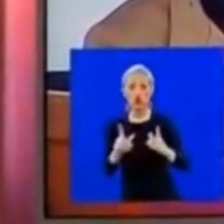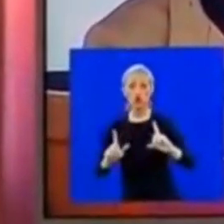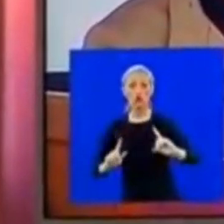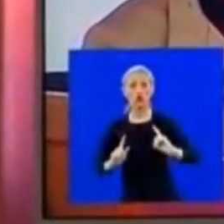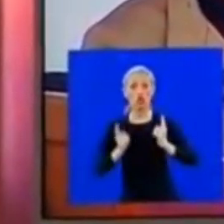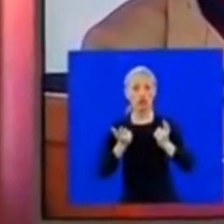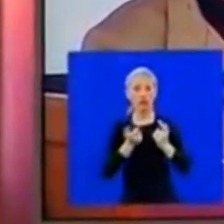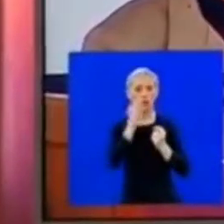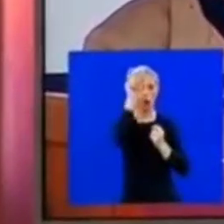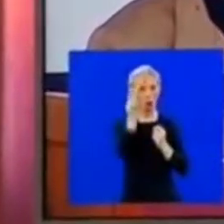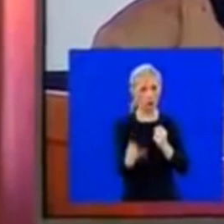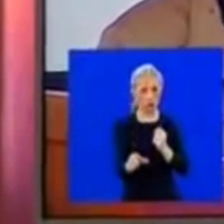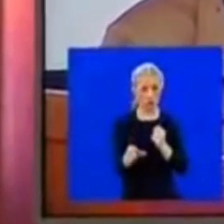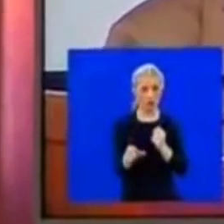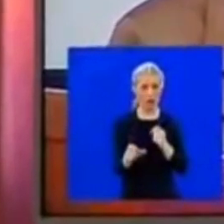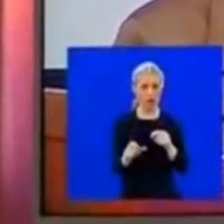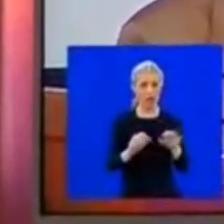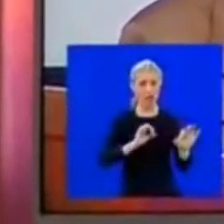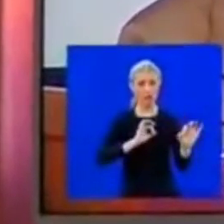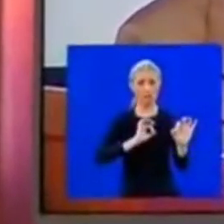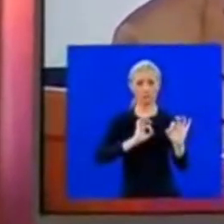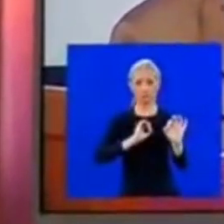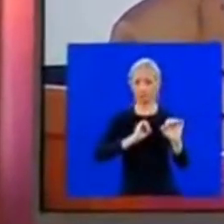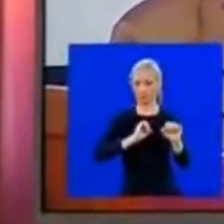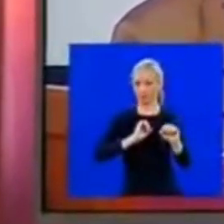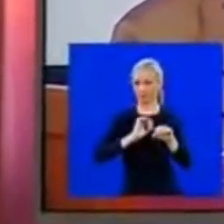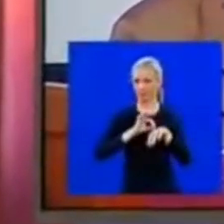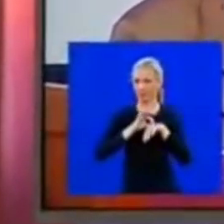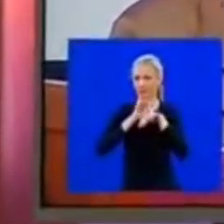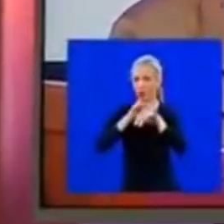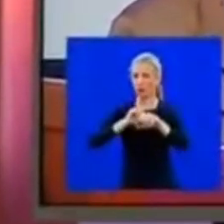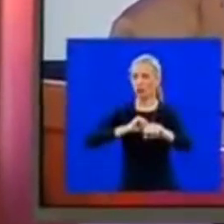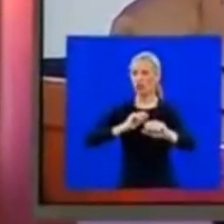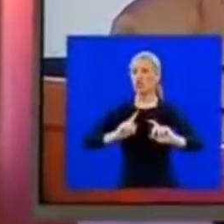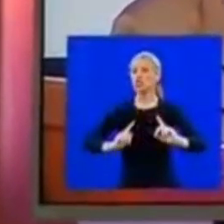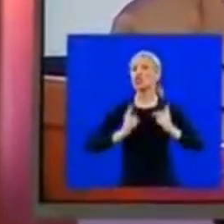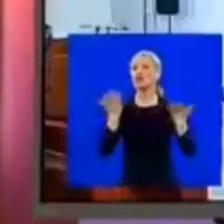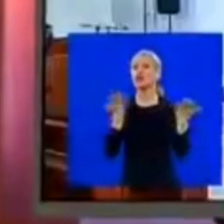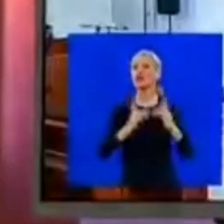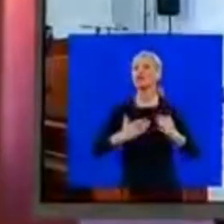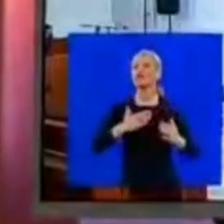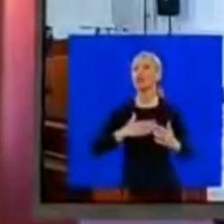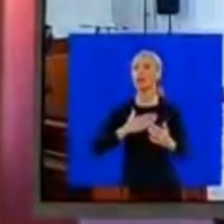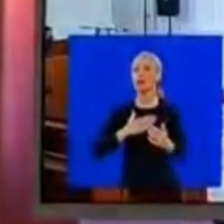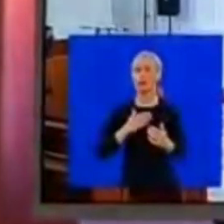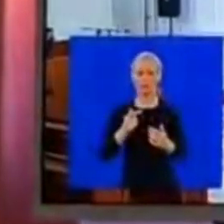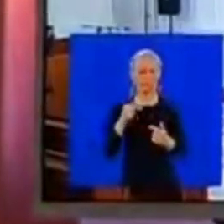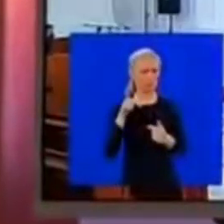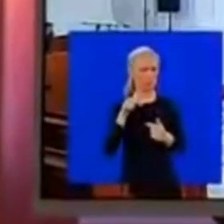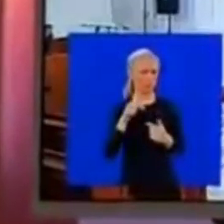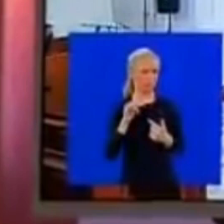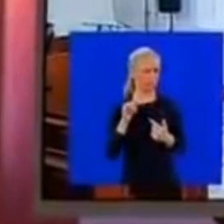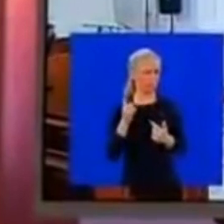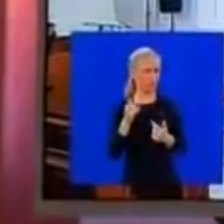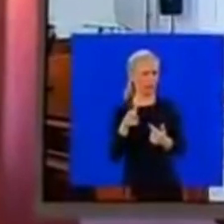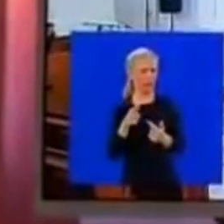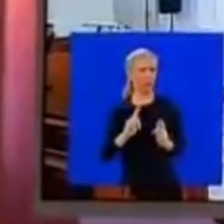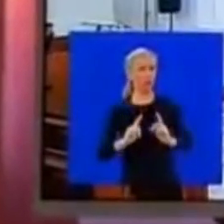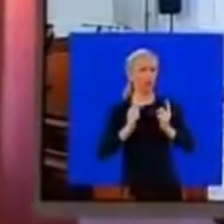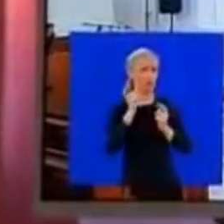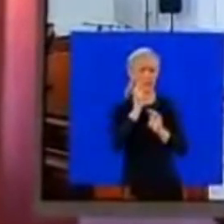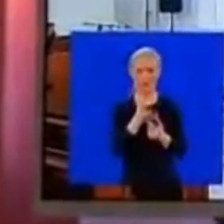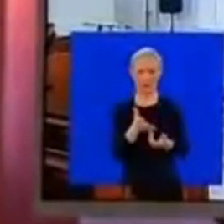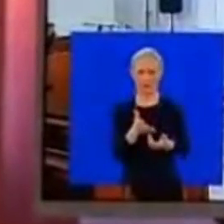živote pojedinaca i regulirati život. Pa zar to ne živimo svaki dan? Svaki